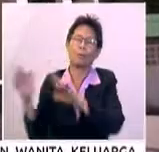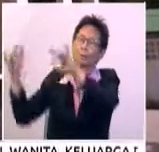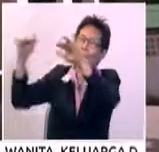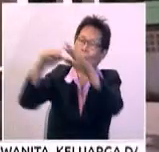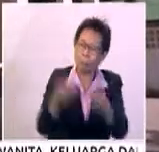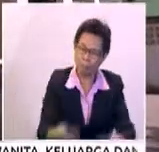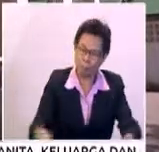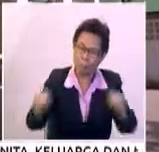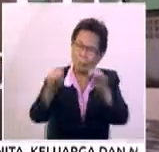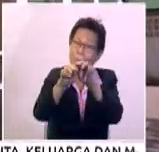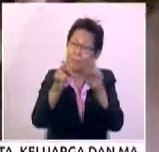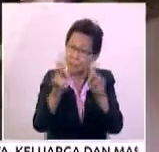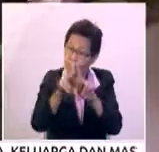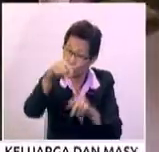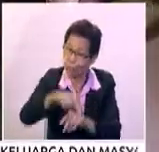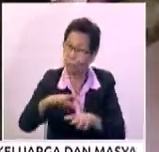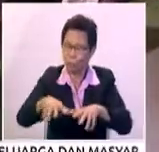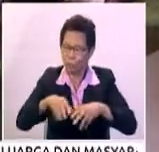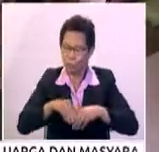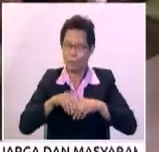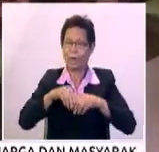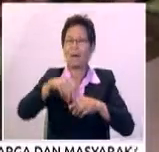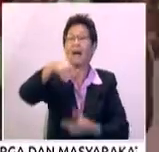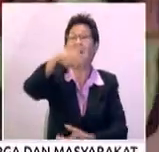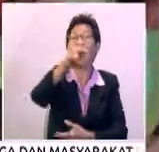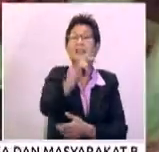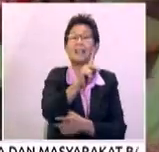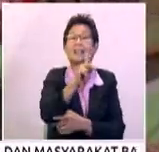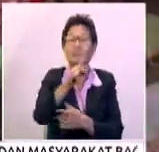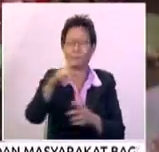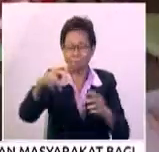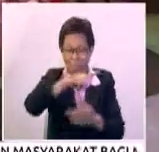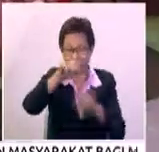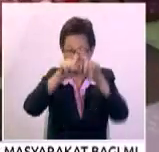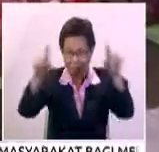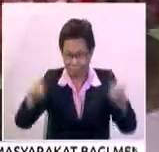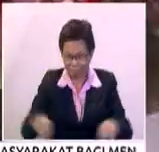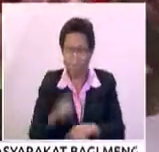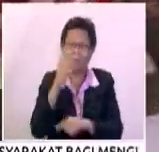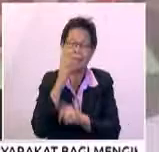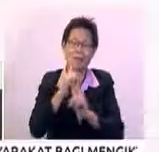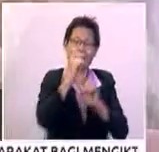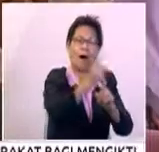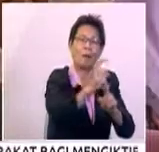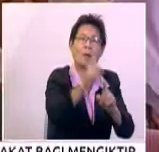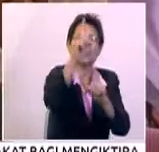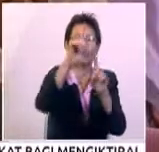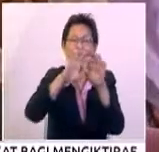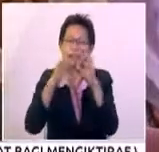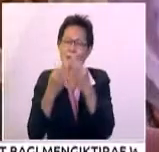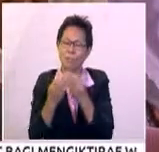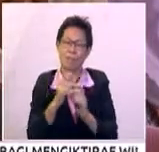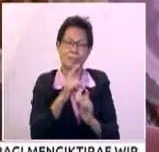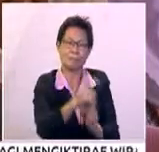kampung ini bagi menerima sekambit beras yang diagihkan kepada setiap keluarga. Tak tahu